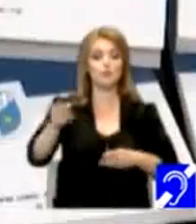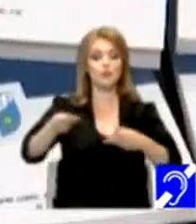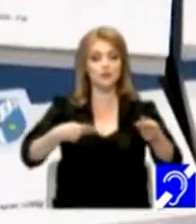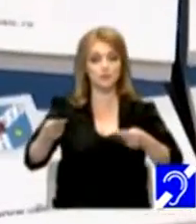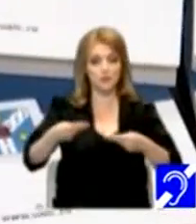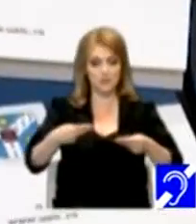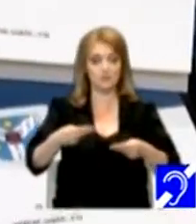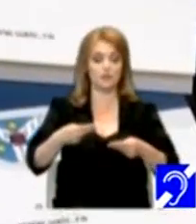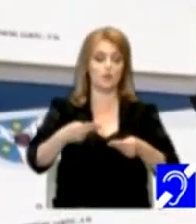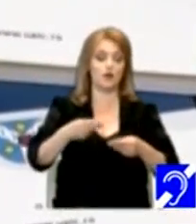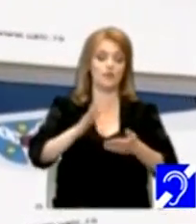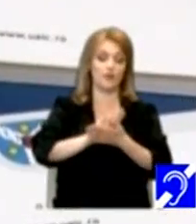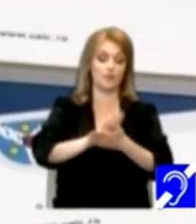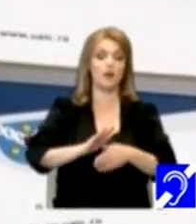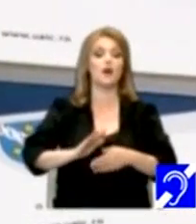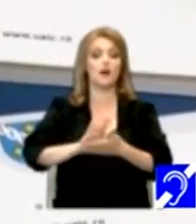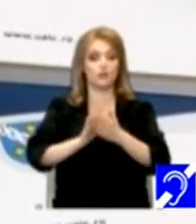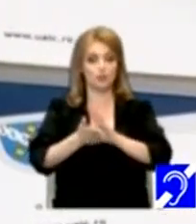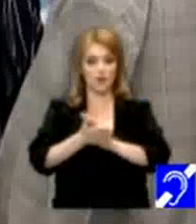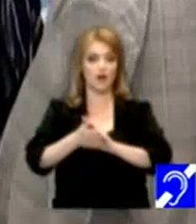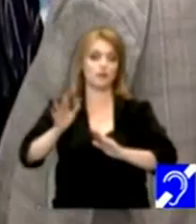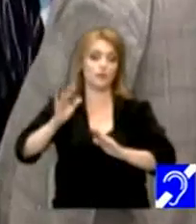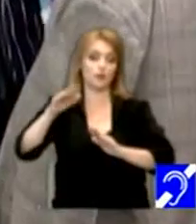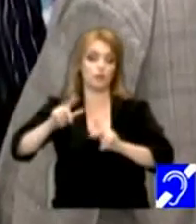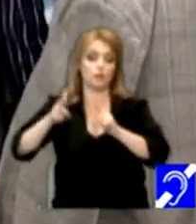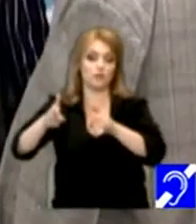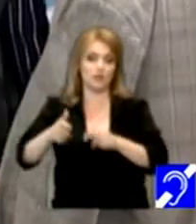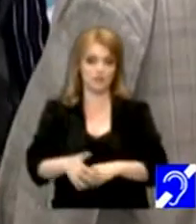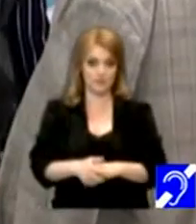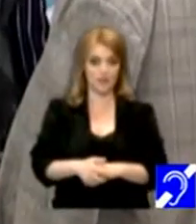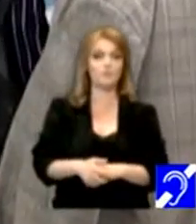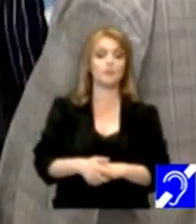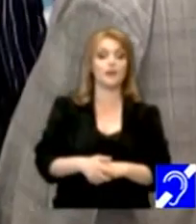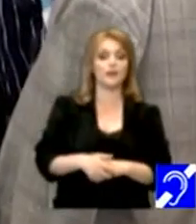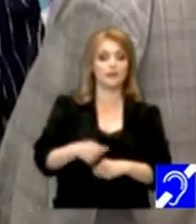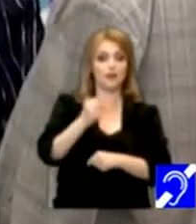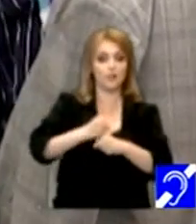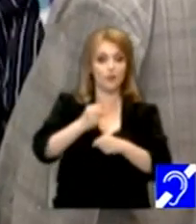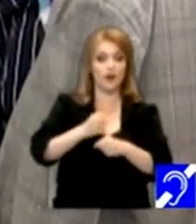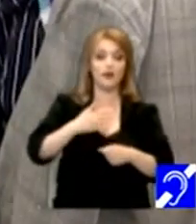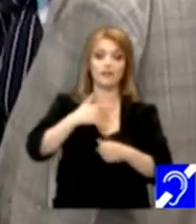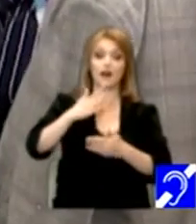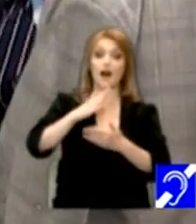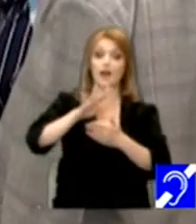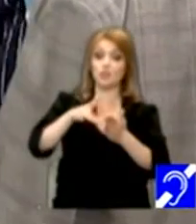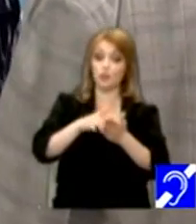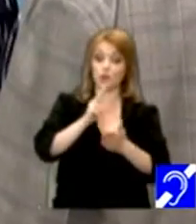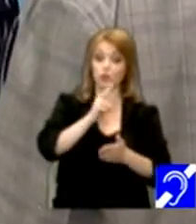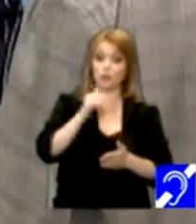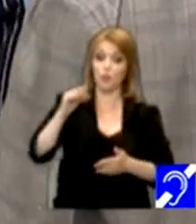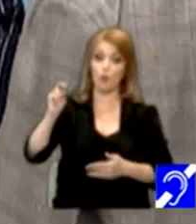Tehnică. Clujul este un oraș cu foarte multe oportunități, este orașul tinerilor, un oraș care trăiește intensiv și